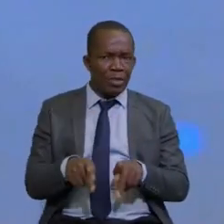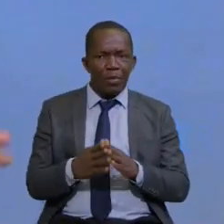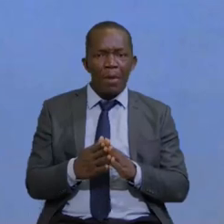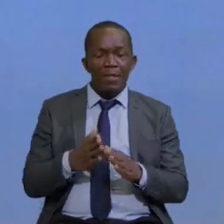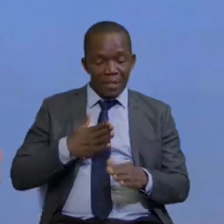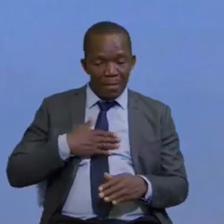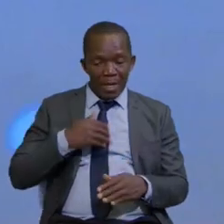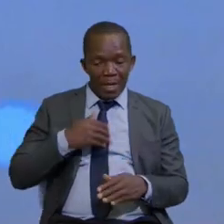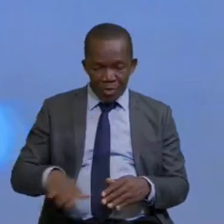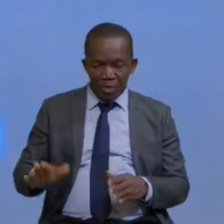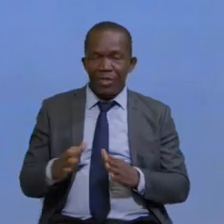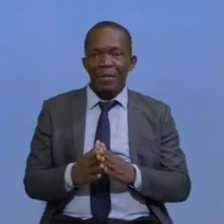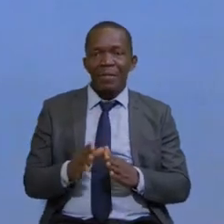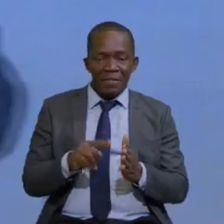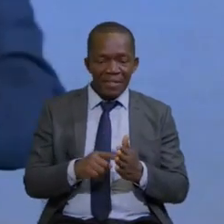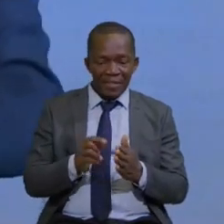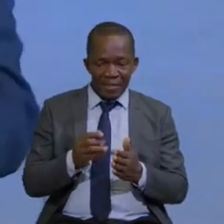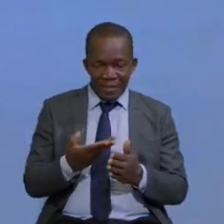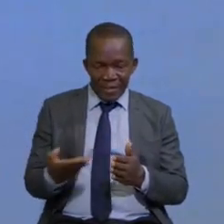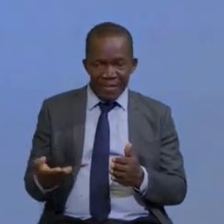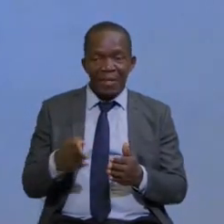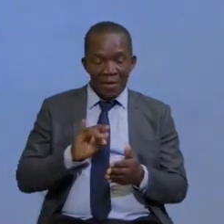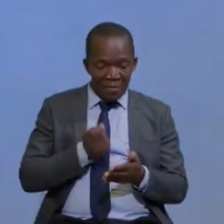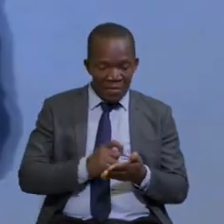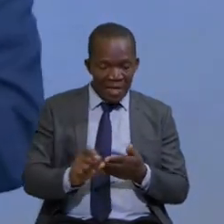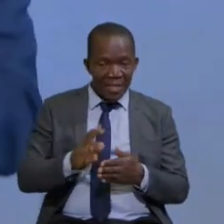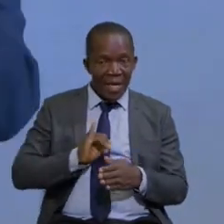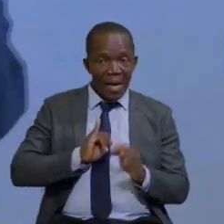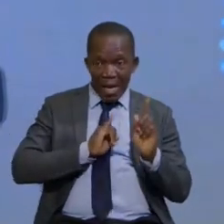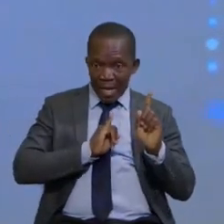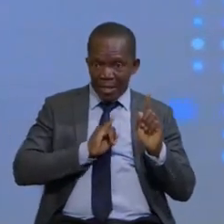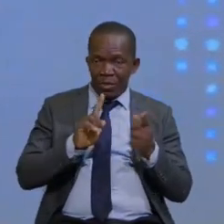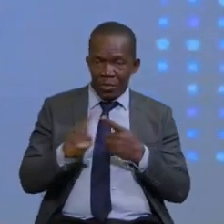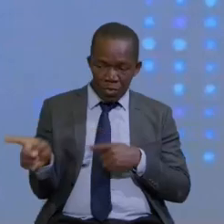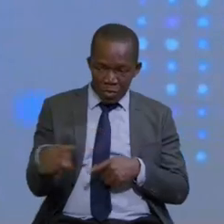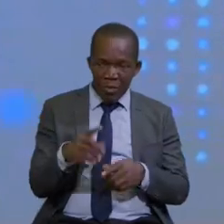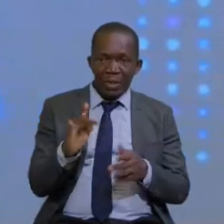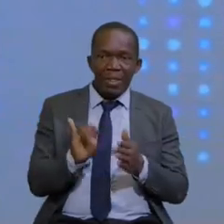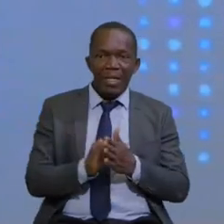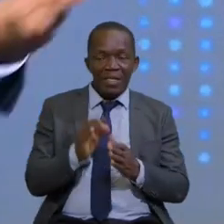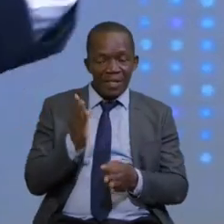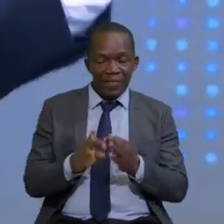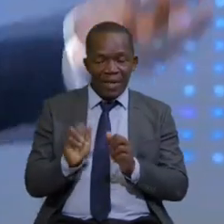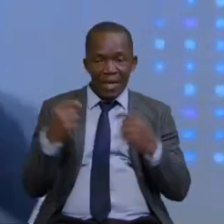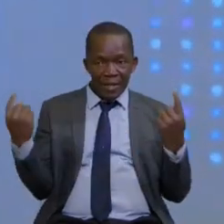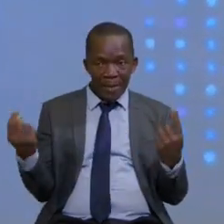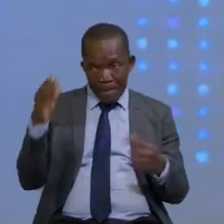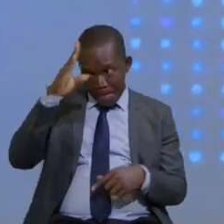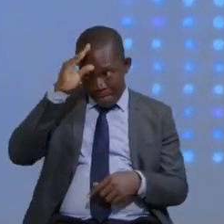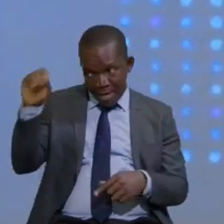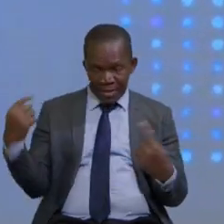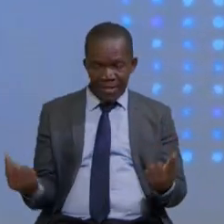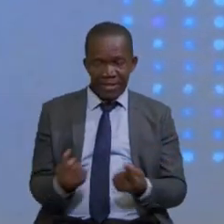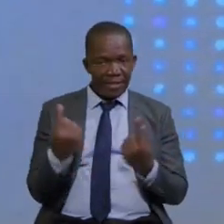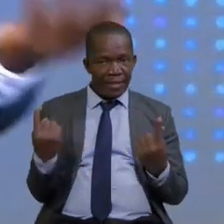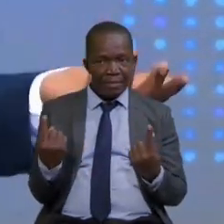je vous écris ces choses, petits enfants, afin que vous ne péchiez point. Et si quelqu'un pêche, comprenez, il n'a pas dit lorsque